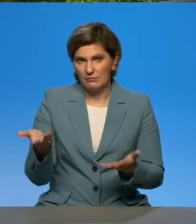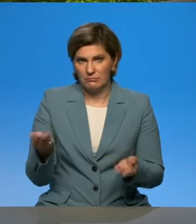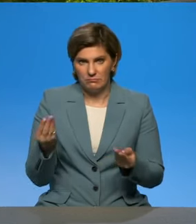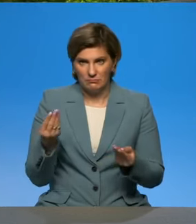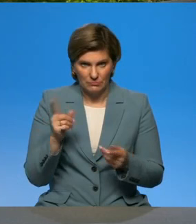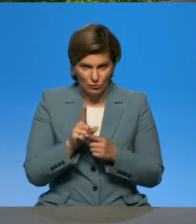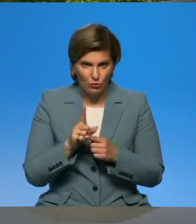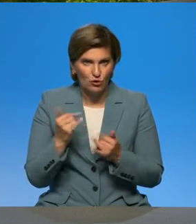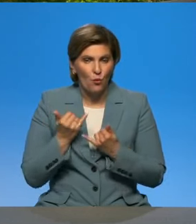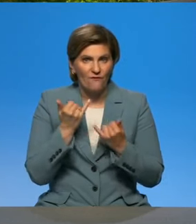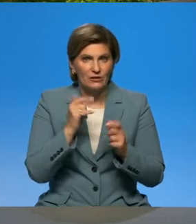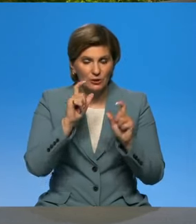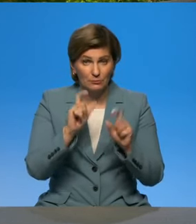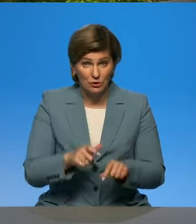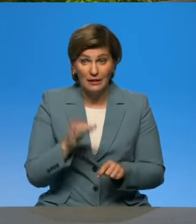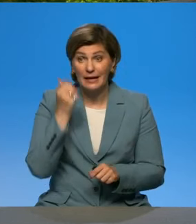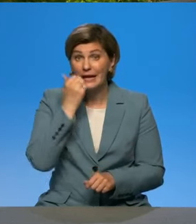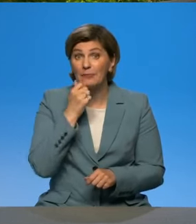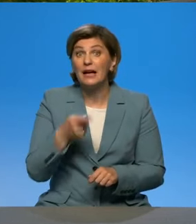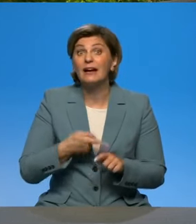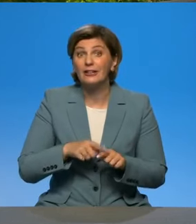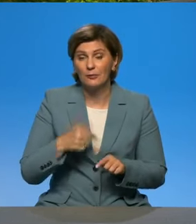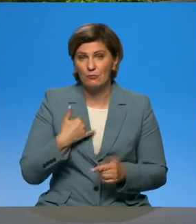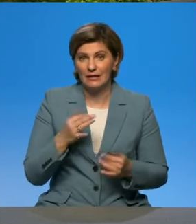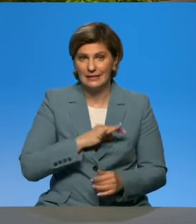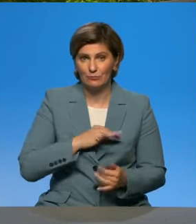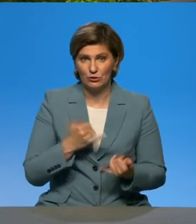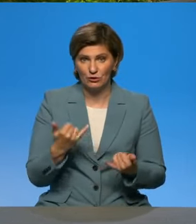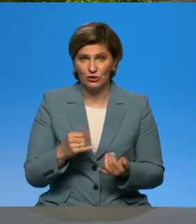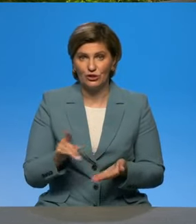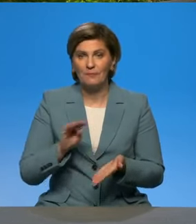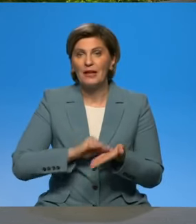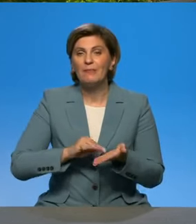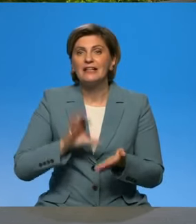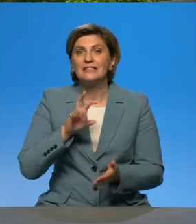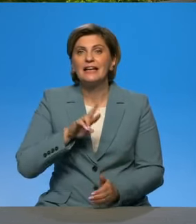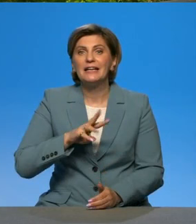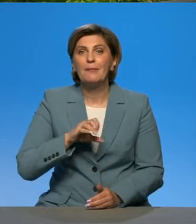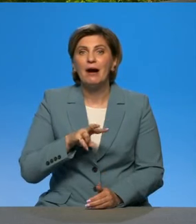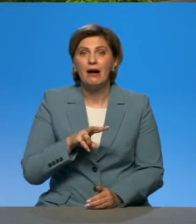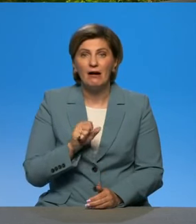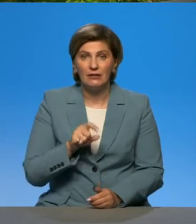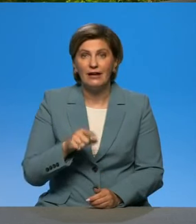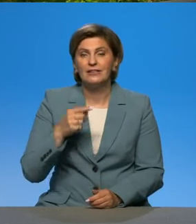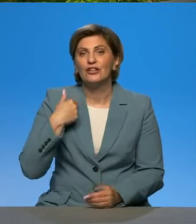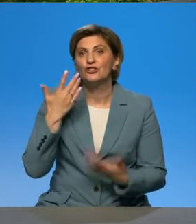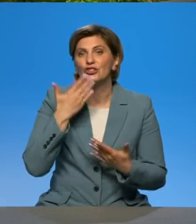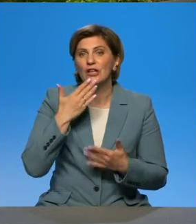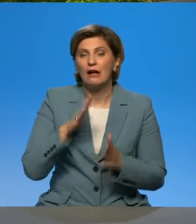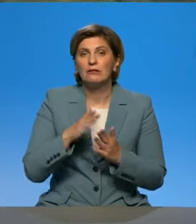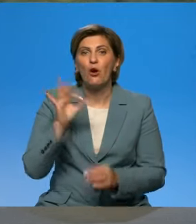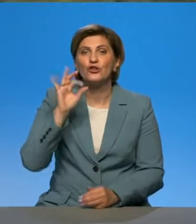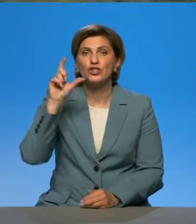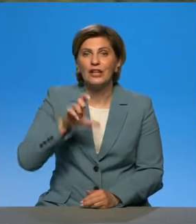благодаря этому мы это используем сейчас. Нам сейчас с Ямала пишут, недавно читал «Человек с Луны», а «Человек с Луны» — это как раз